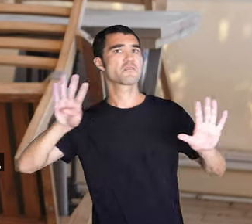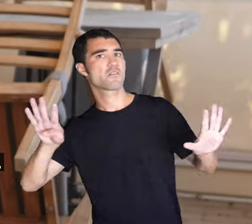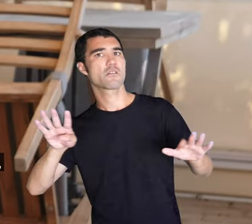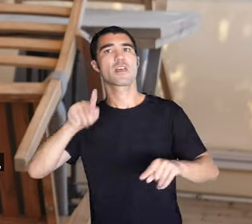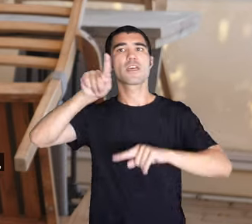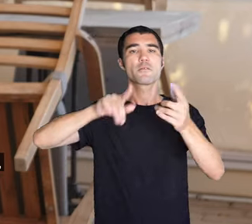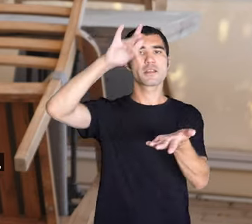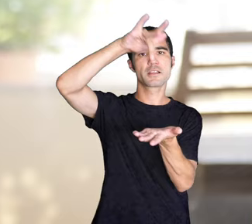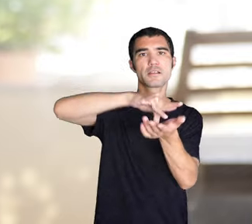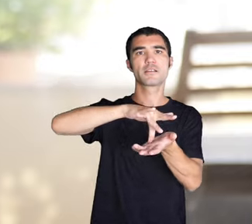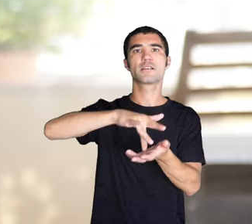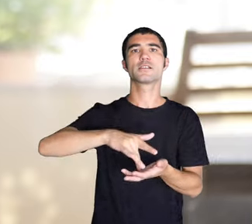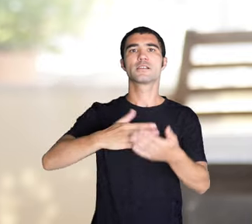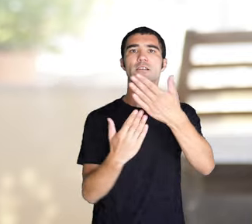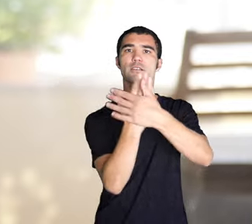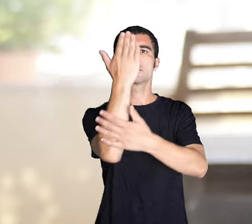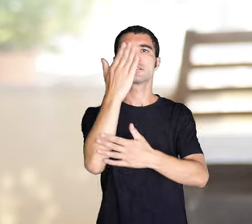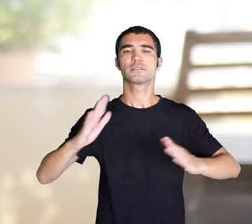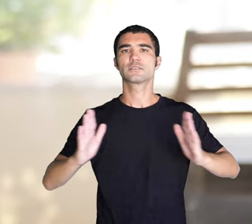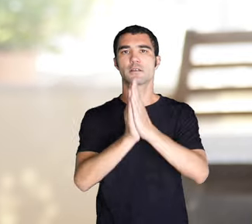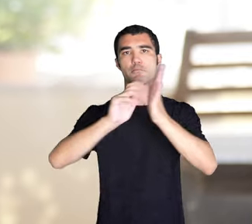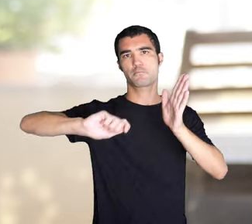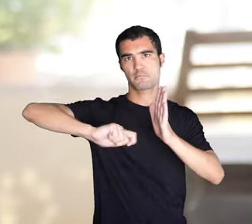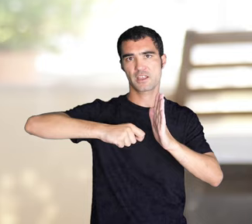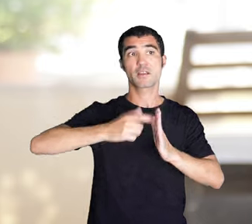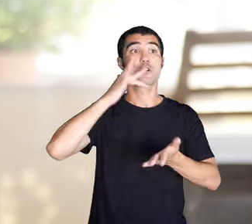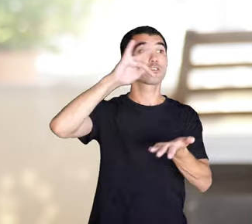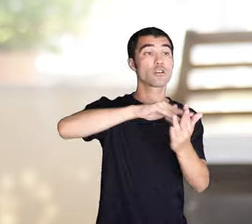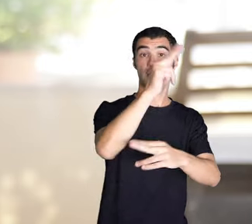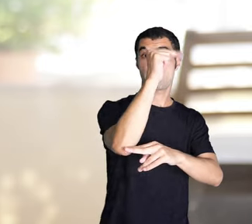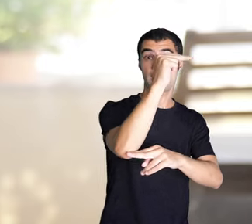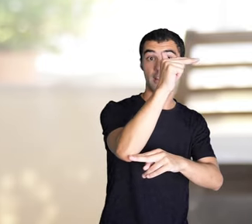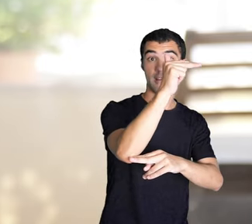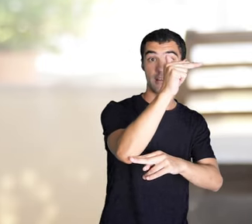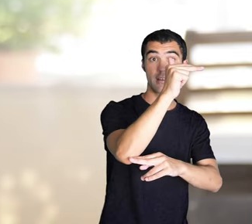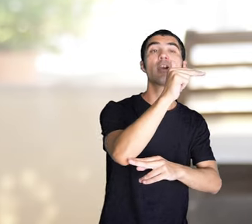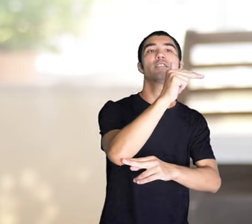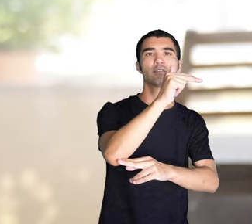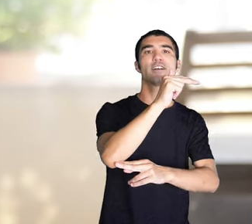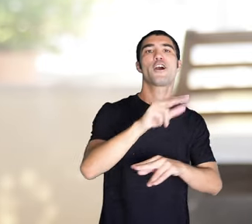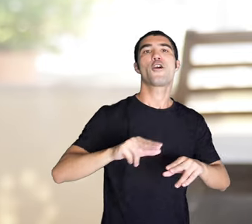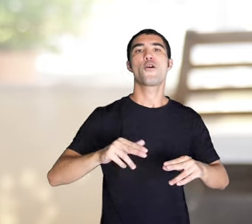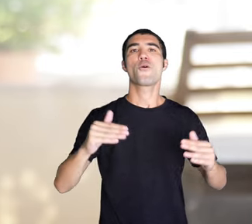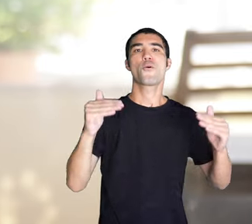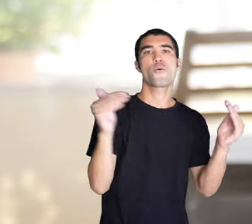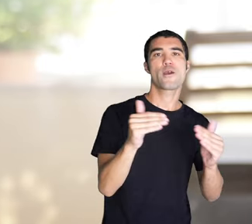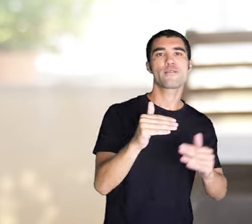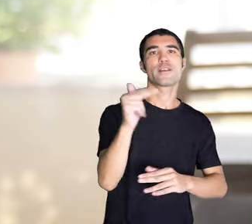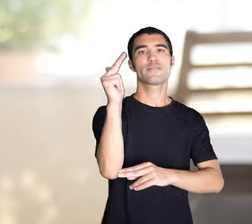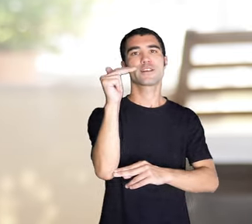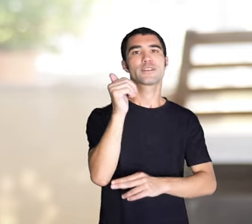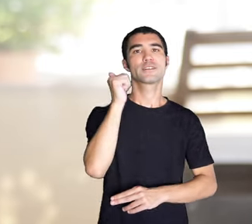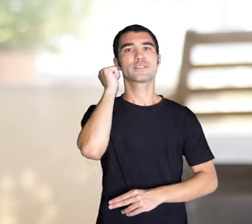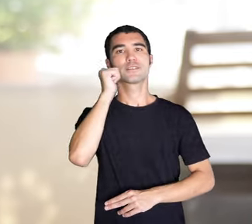segon com que Sant Pere. Si Sant Pere busquen divendres, fèiem dijous, divendres, altres diumenges. Si